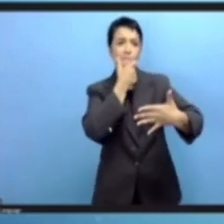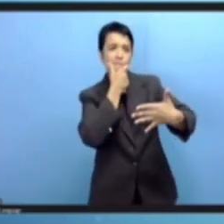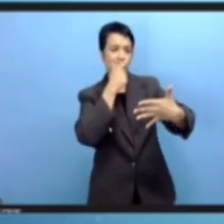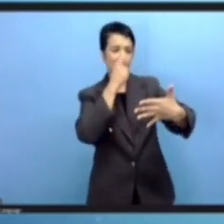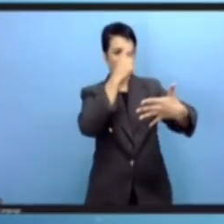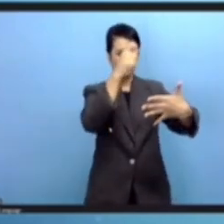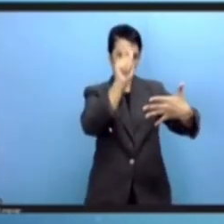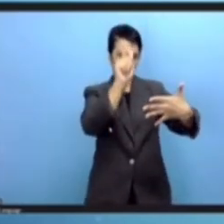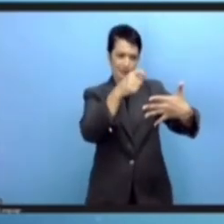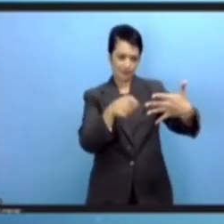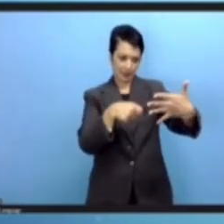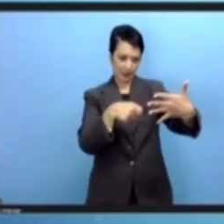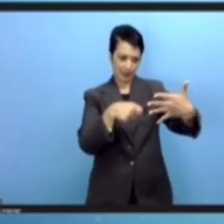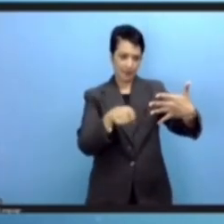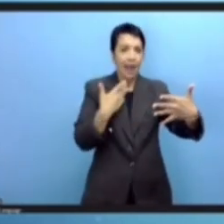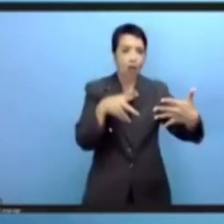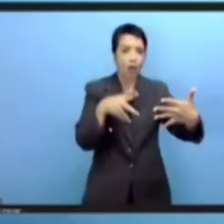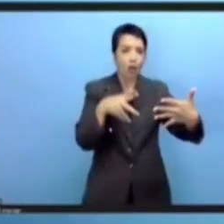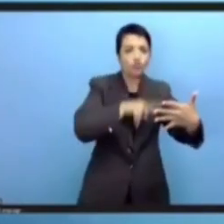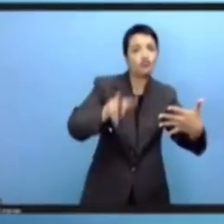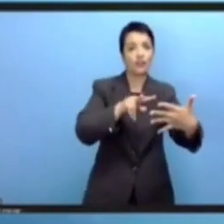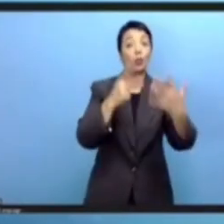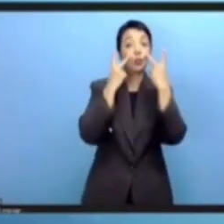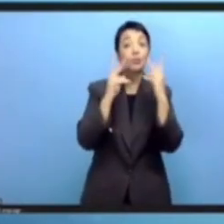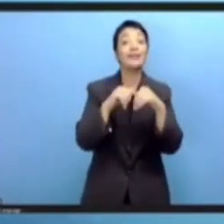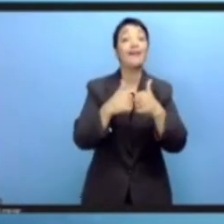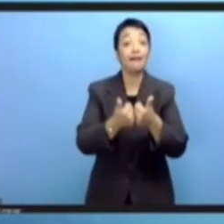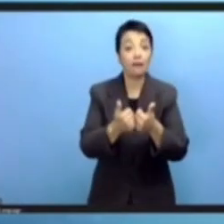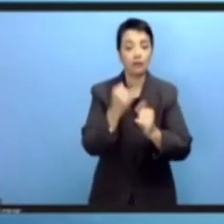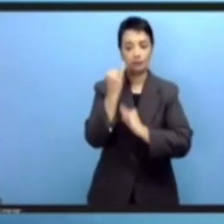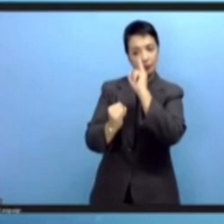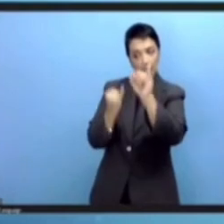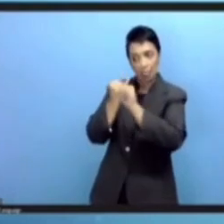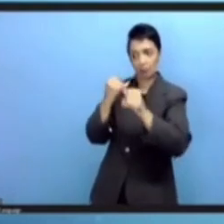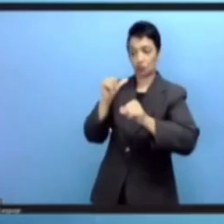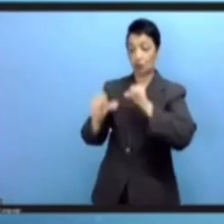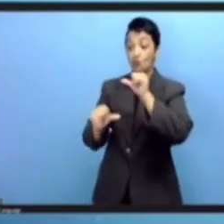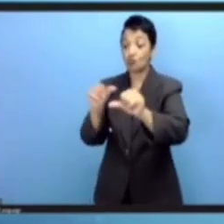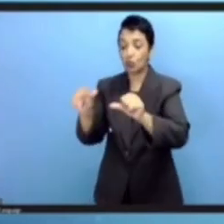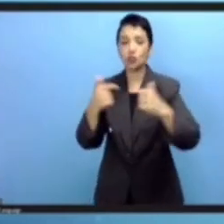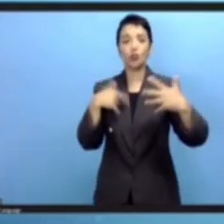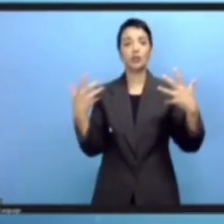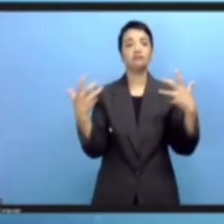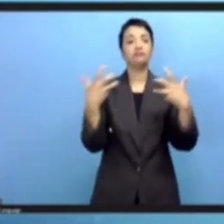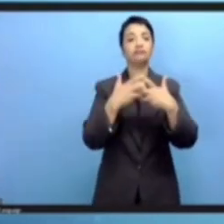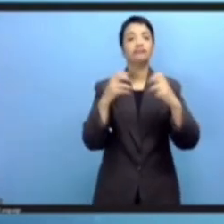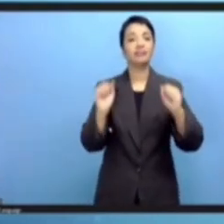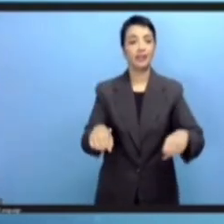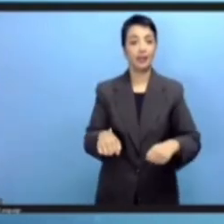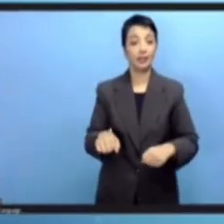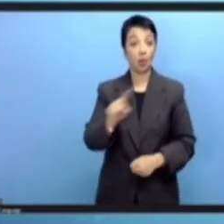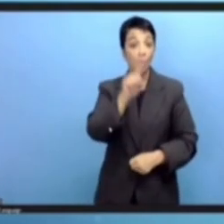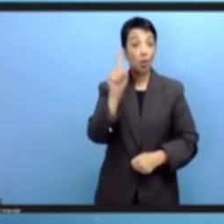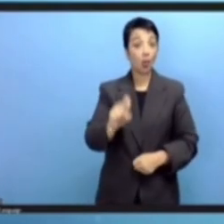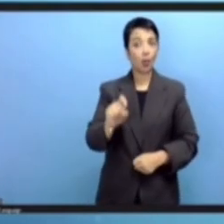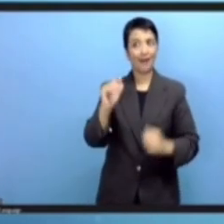encore faut-il redéfinir les priorités et réimaginer les meilleures utilisations possibles de